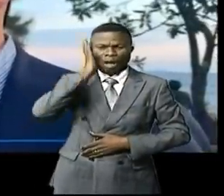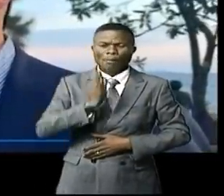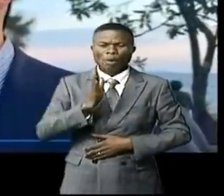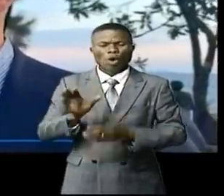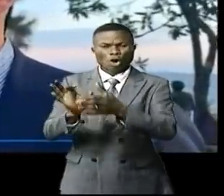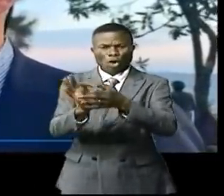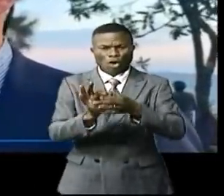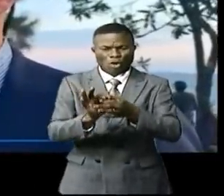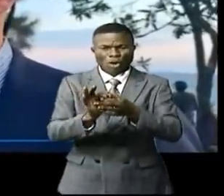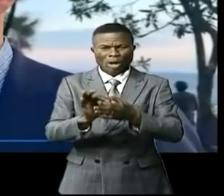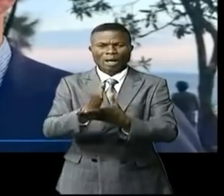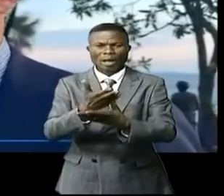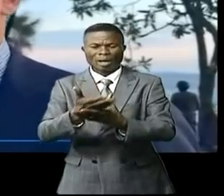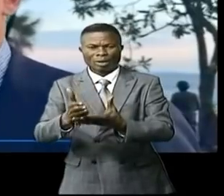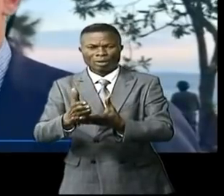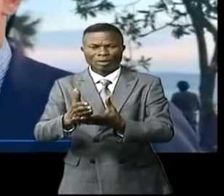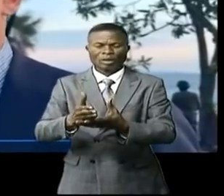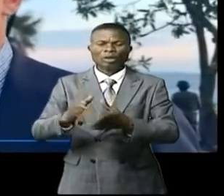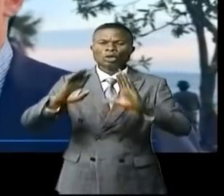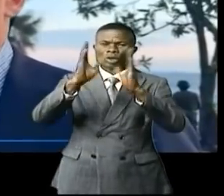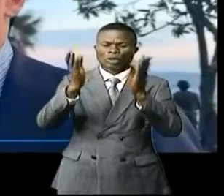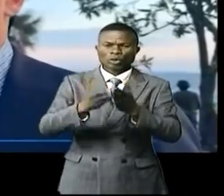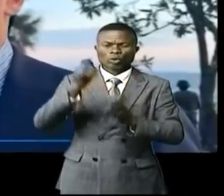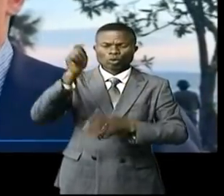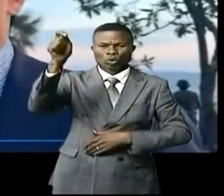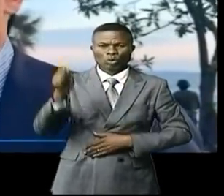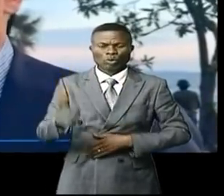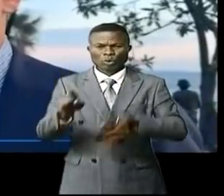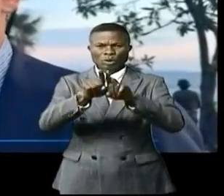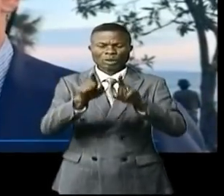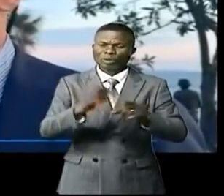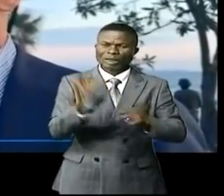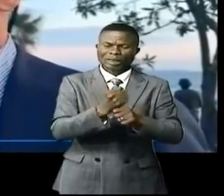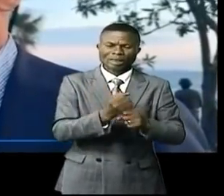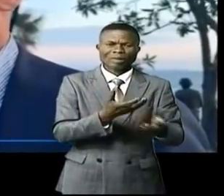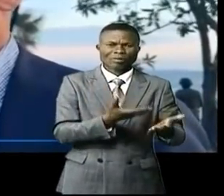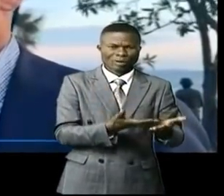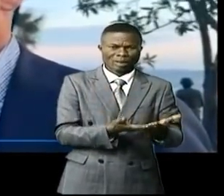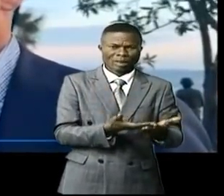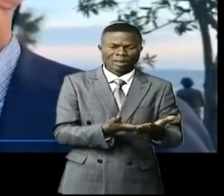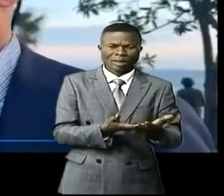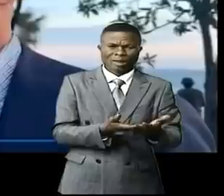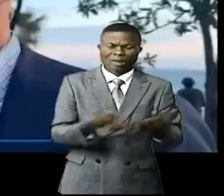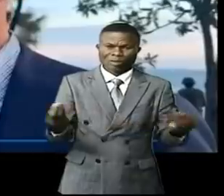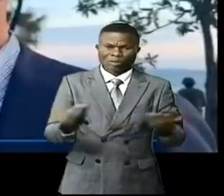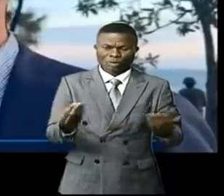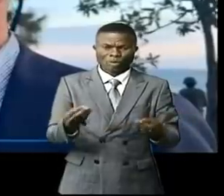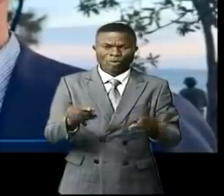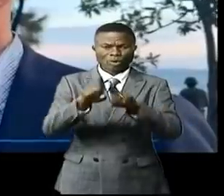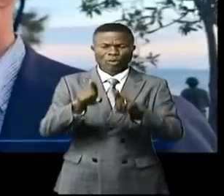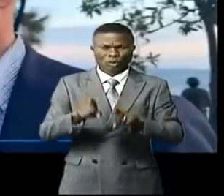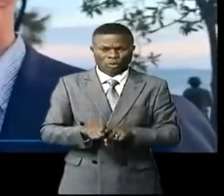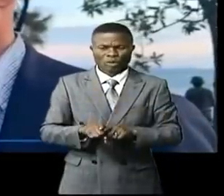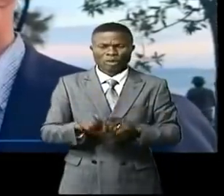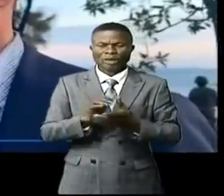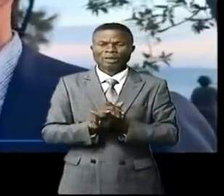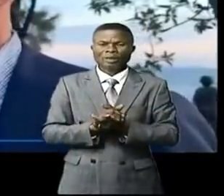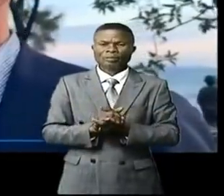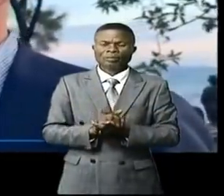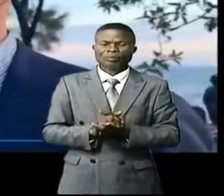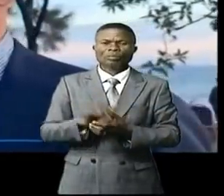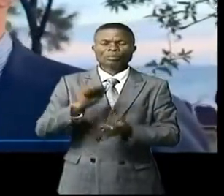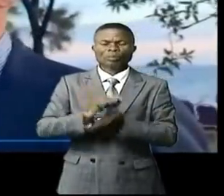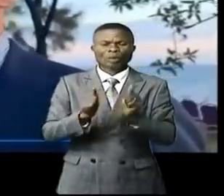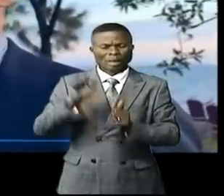qui existait entre l'ensemble de la communauté humanitaire et ses services, ainsi que